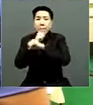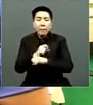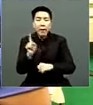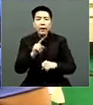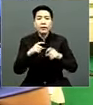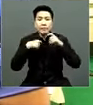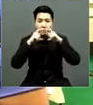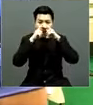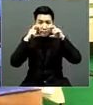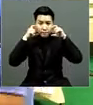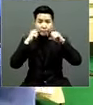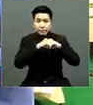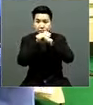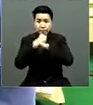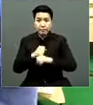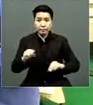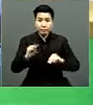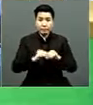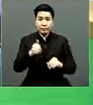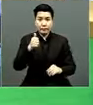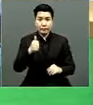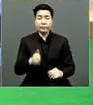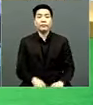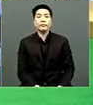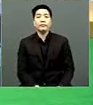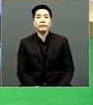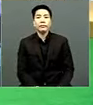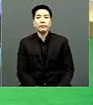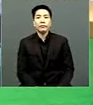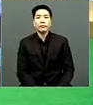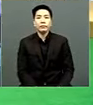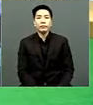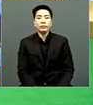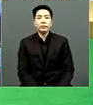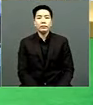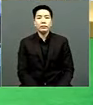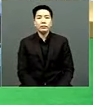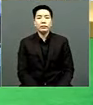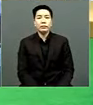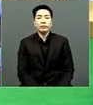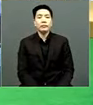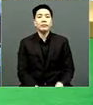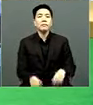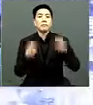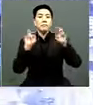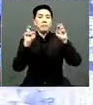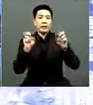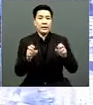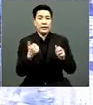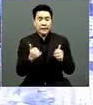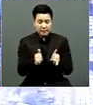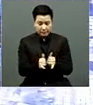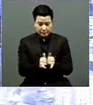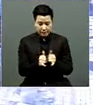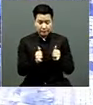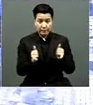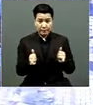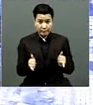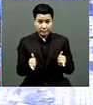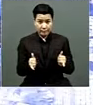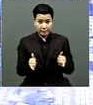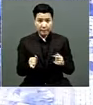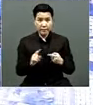ากากอนามัยมากขึ้น ครับครับทั้งสองประเด็นทั้งการเว้นระยะห่างรวมถึงการใ